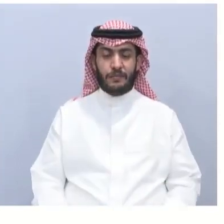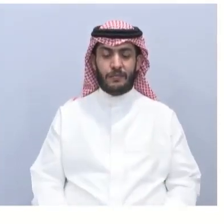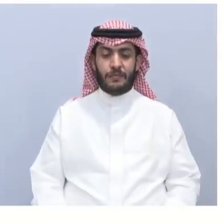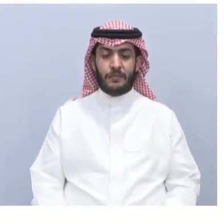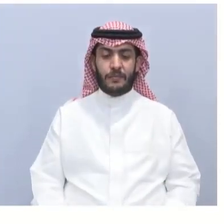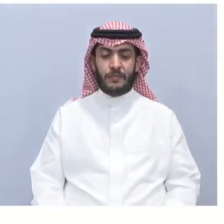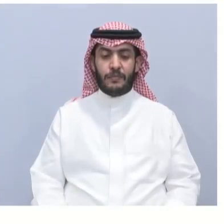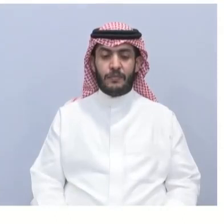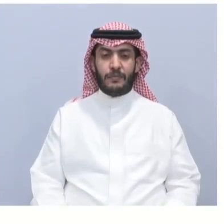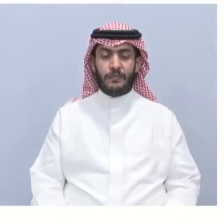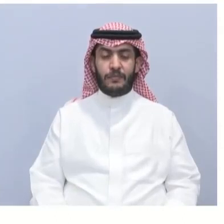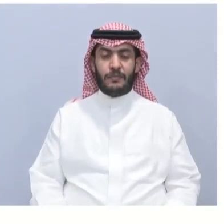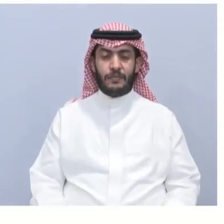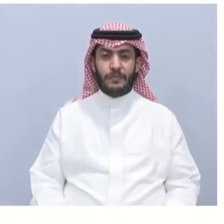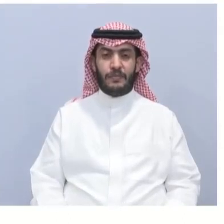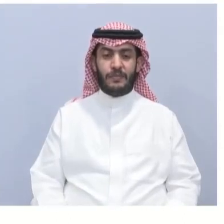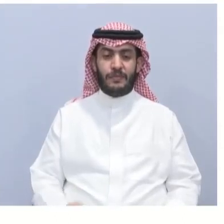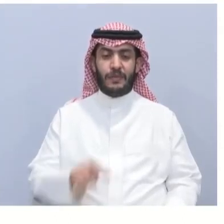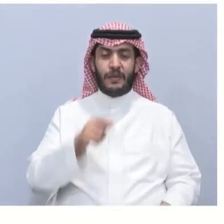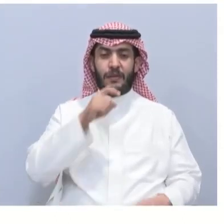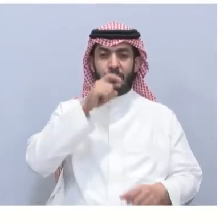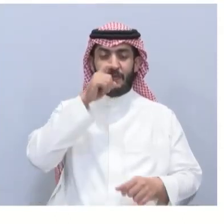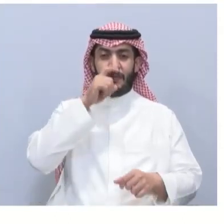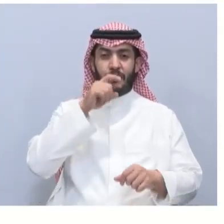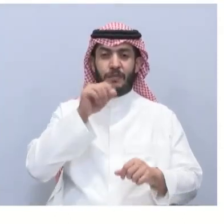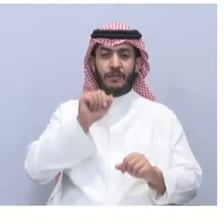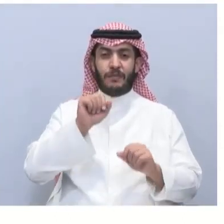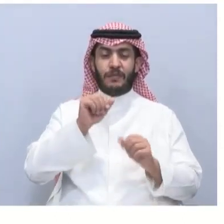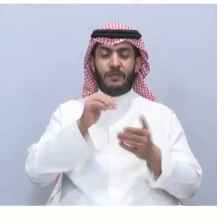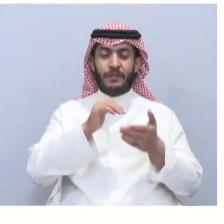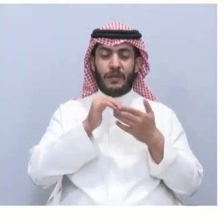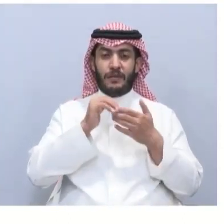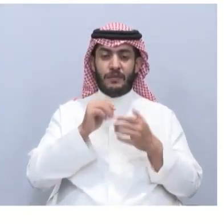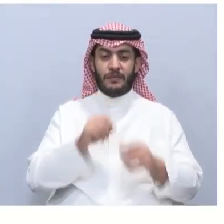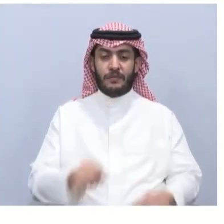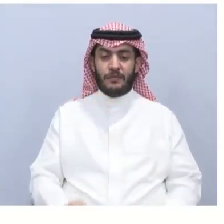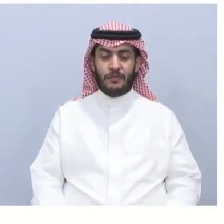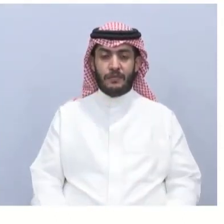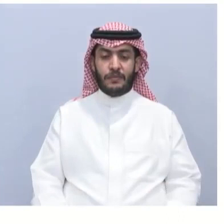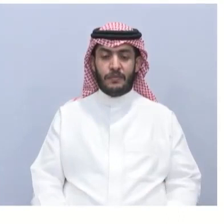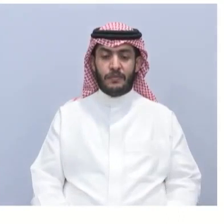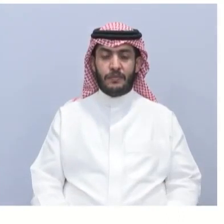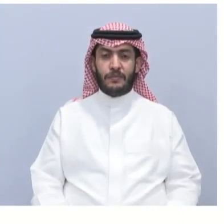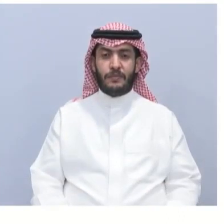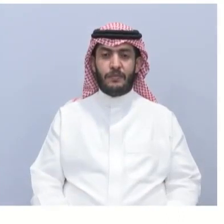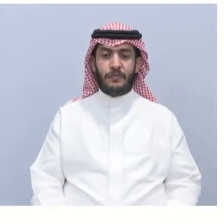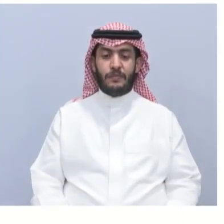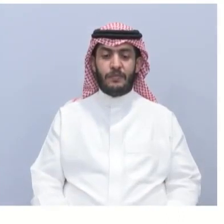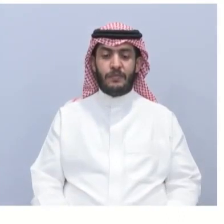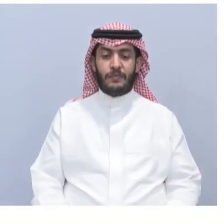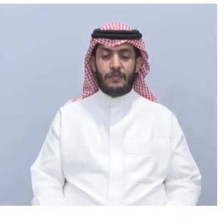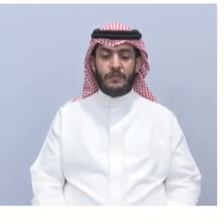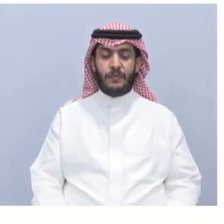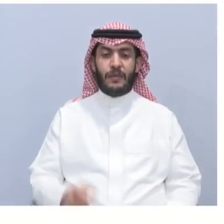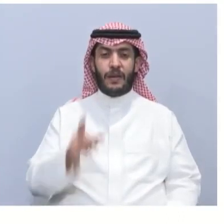لا تطلب من الفقير لانه هو من يحتاج من وانما تؤخذ من الاغنياء ايضا